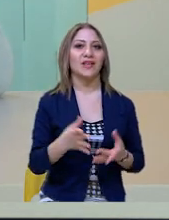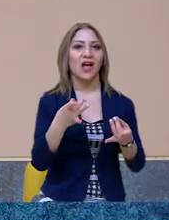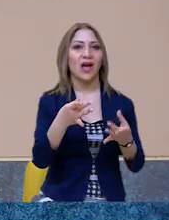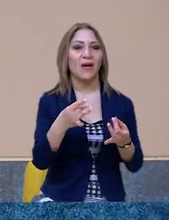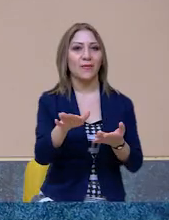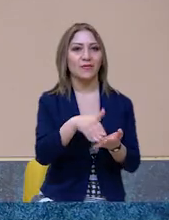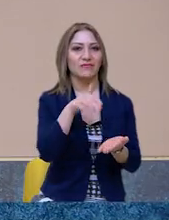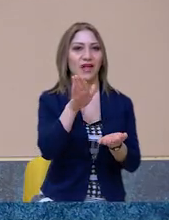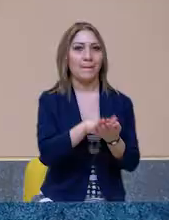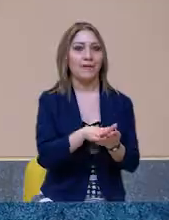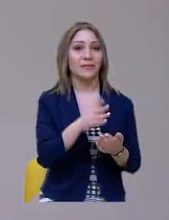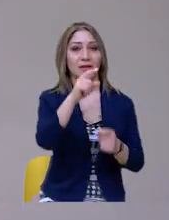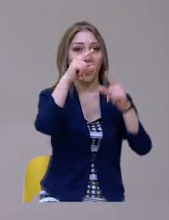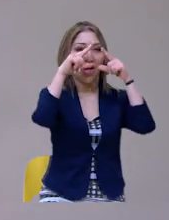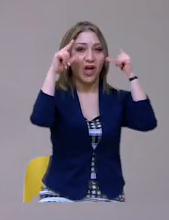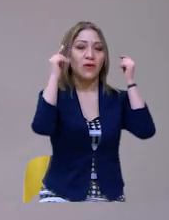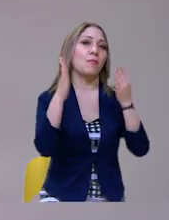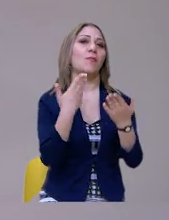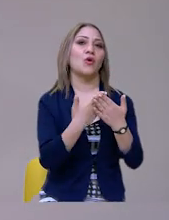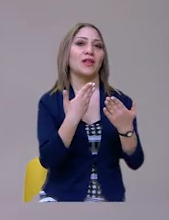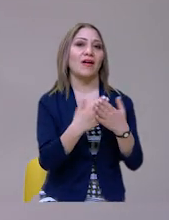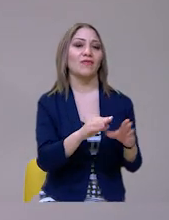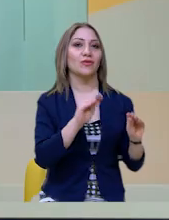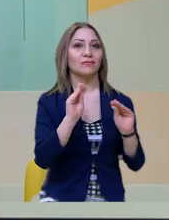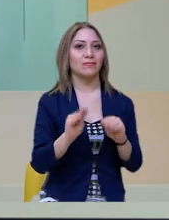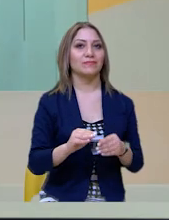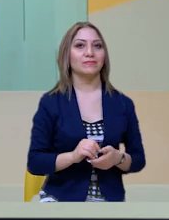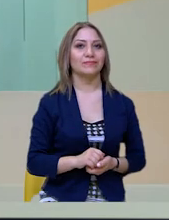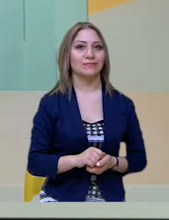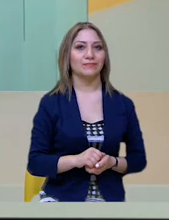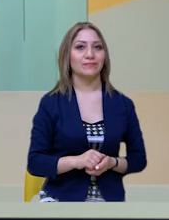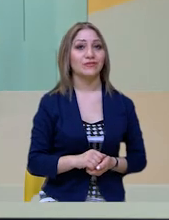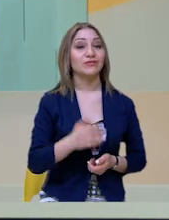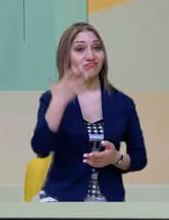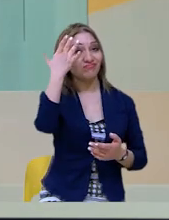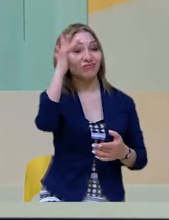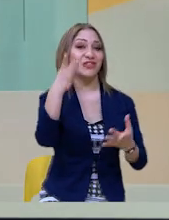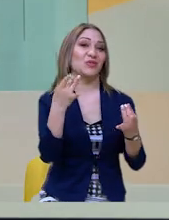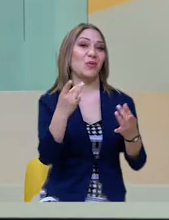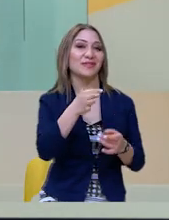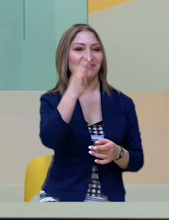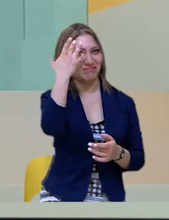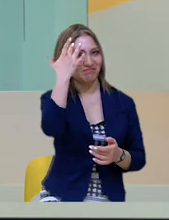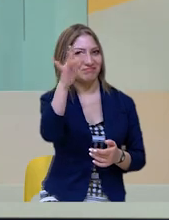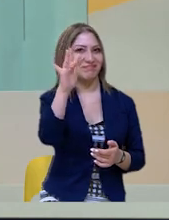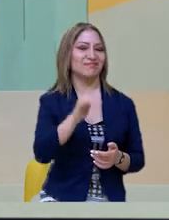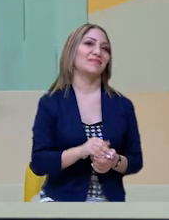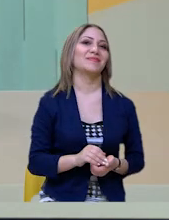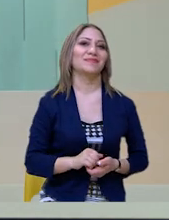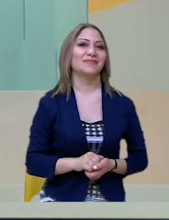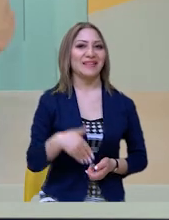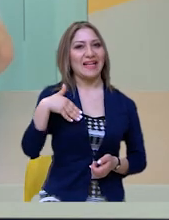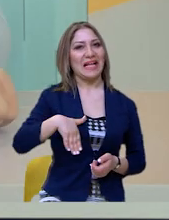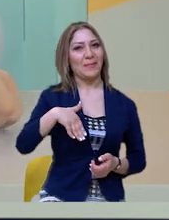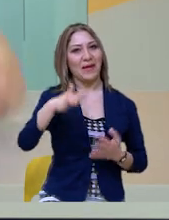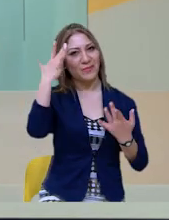ամրացնել։ Ահա, մեր աչքերը մոտավոր տեղադրենք, ահա, մոռացել էի սոսին զնասել, կրպանումս էի թողել։